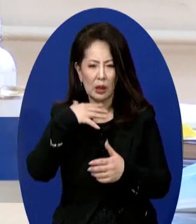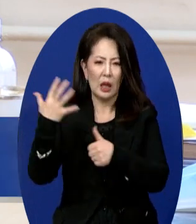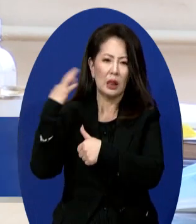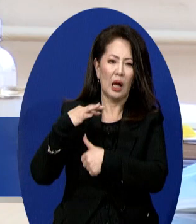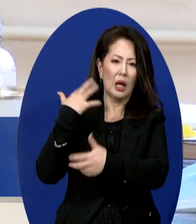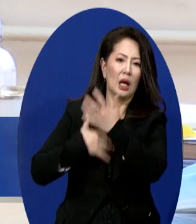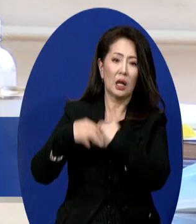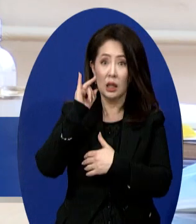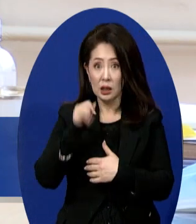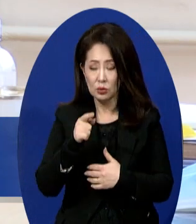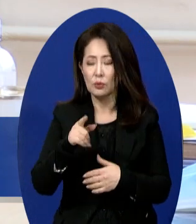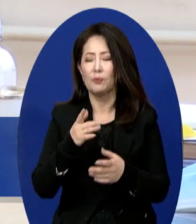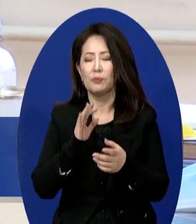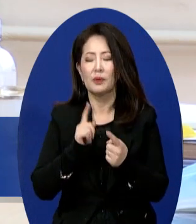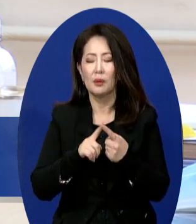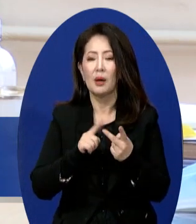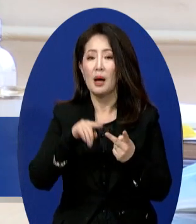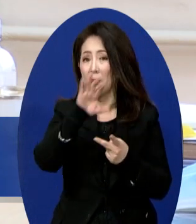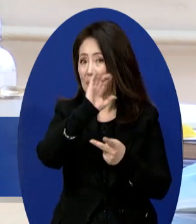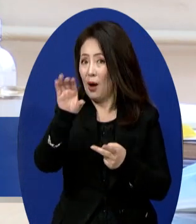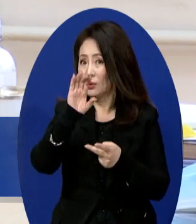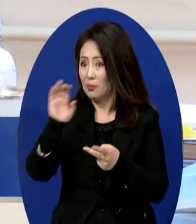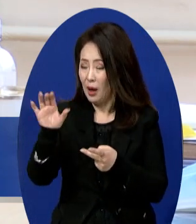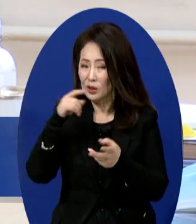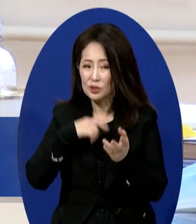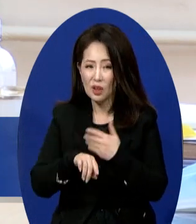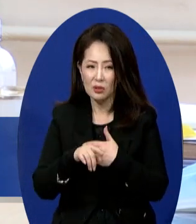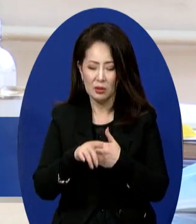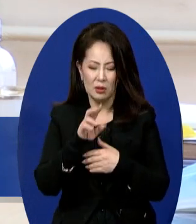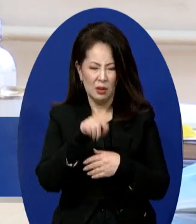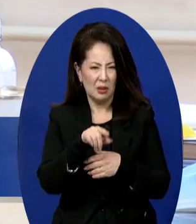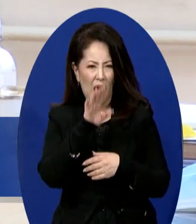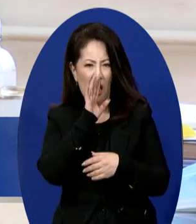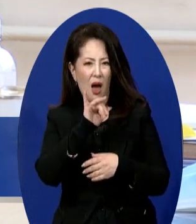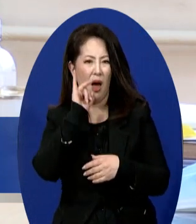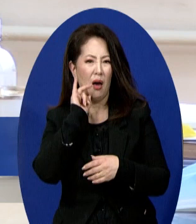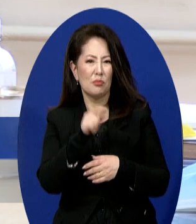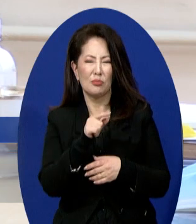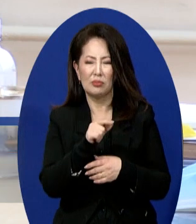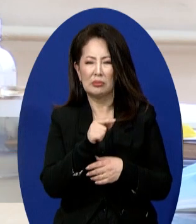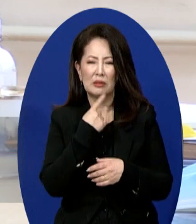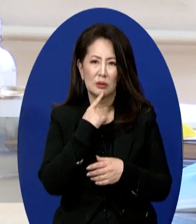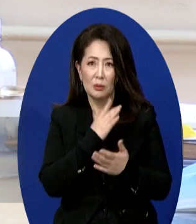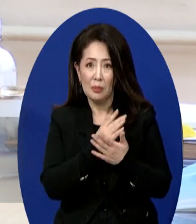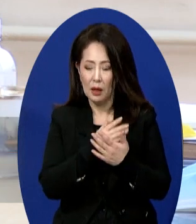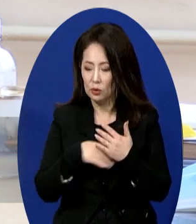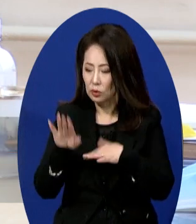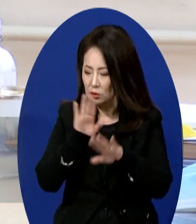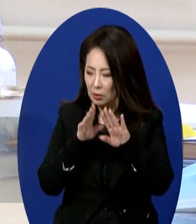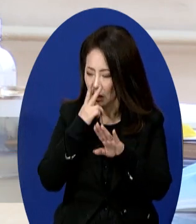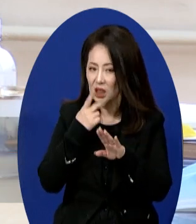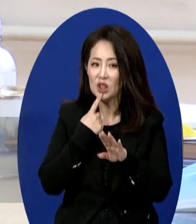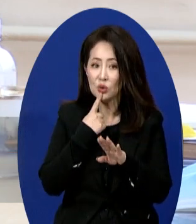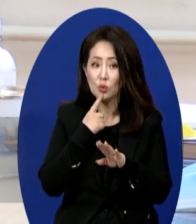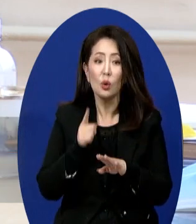өндөр. За аж ахуй нэгжүүдийн хувьд ч гэсэндээ бас нэлээд өндөр байгаа учраас энэ маань бас нөхцөл байдал бол жаахан хүндхэн байна. Ялангуяа